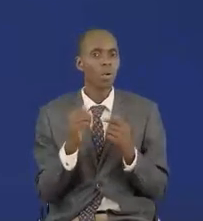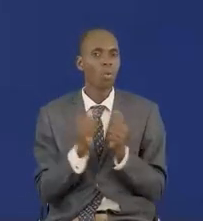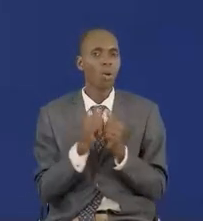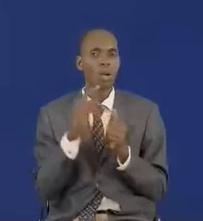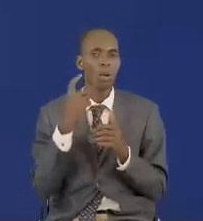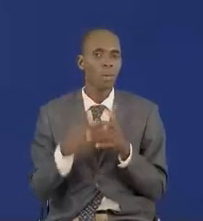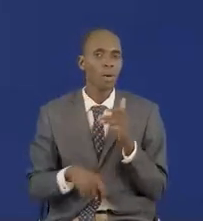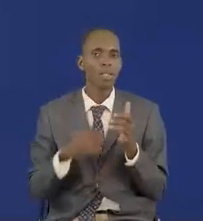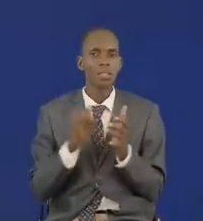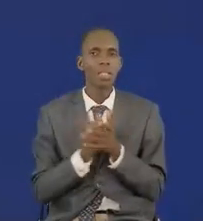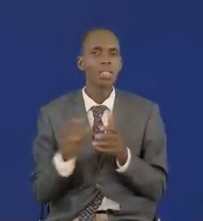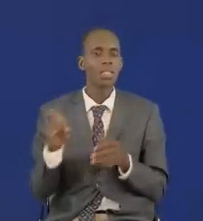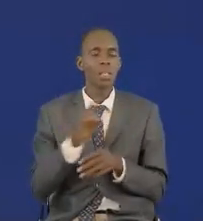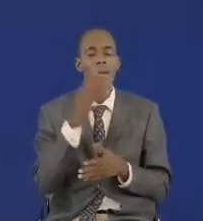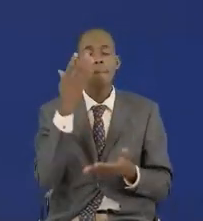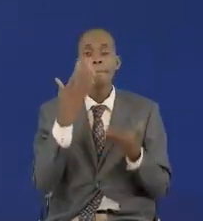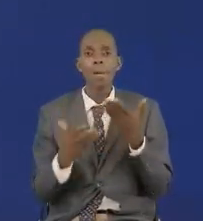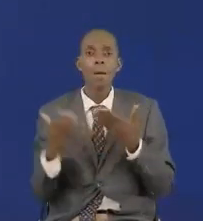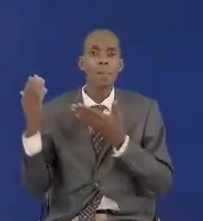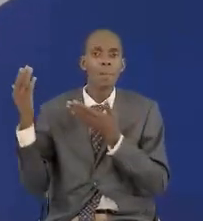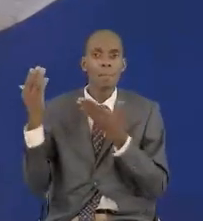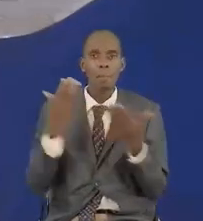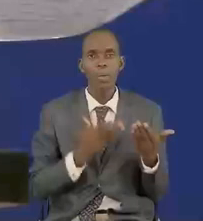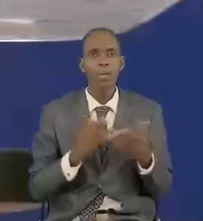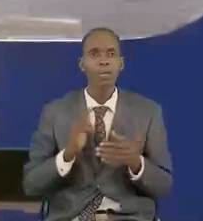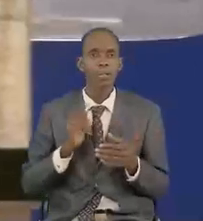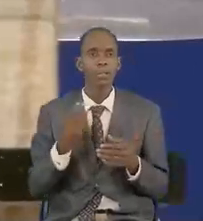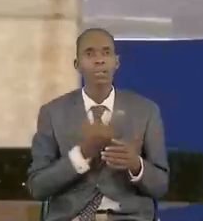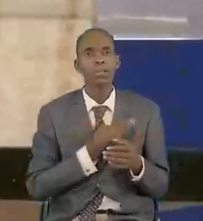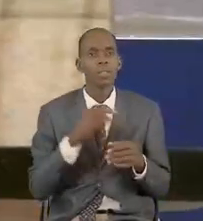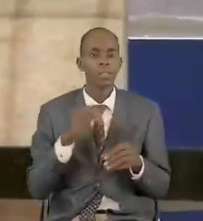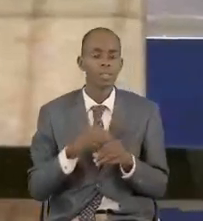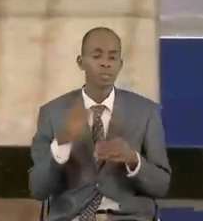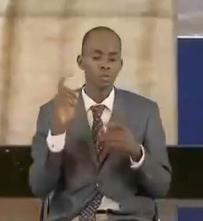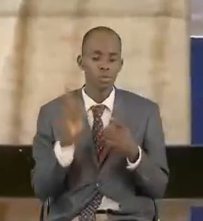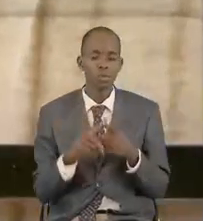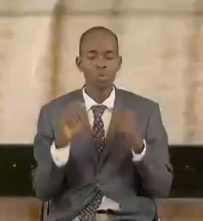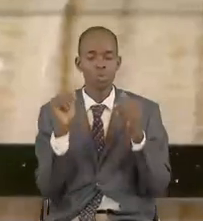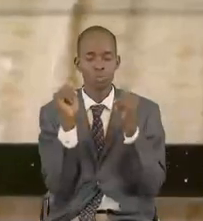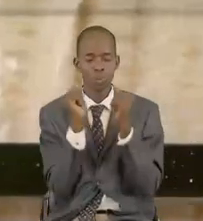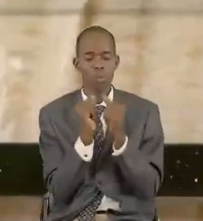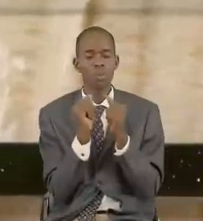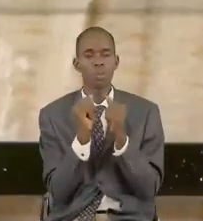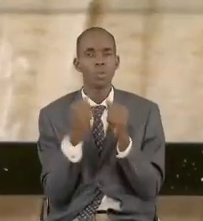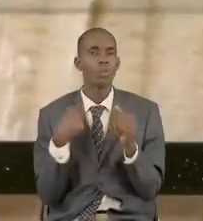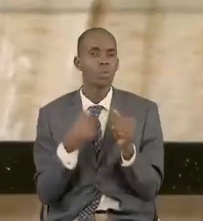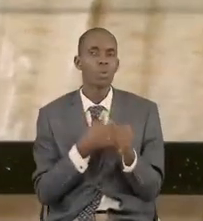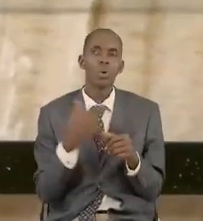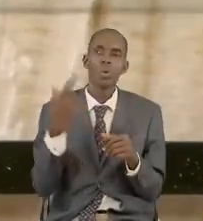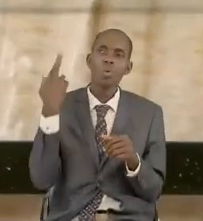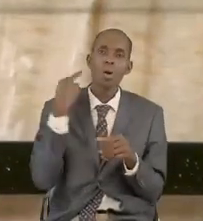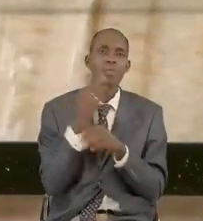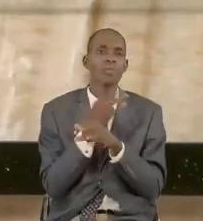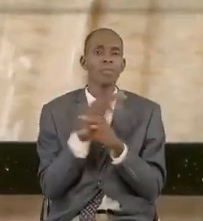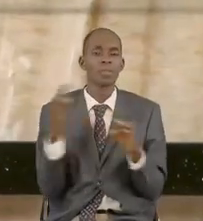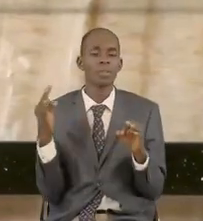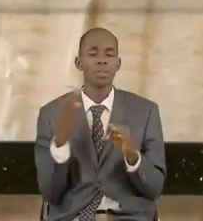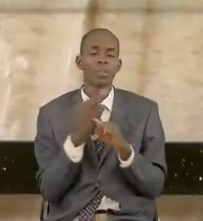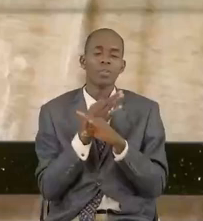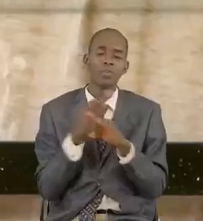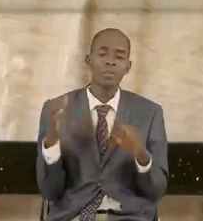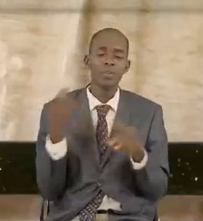avec l'intention de nous asservir nous étions à franchir à franchir mensonge